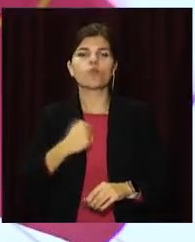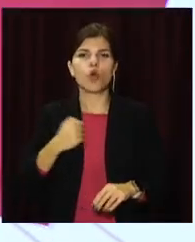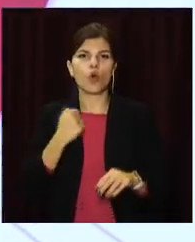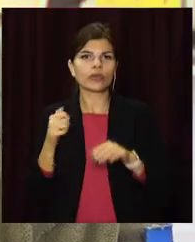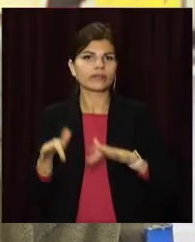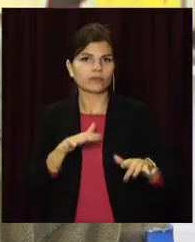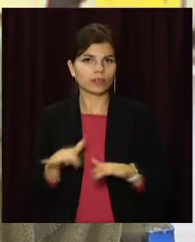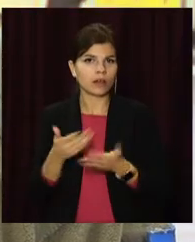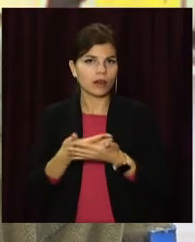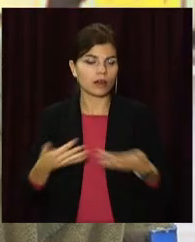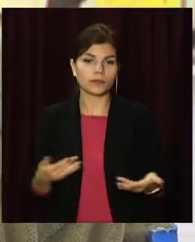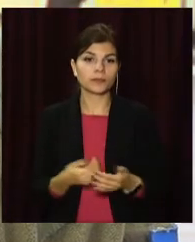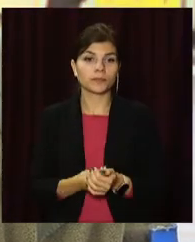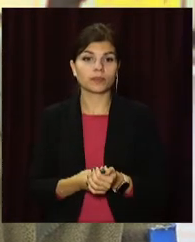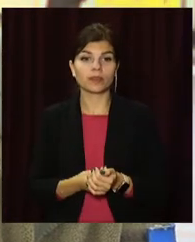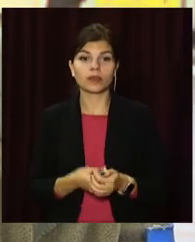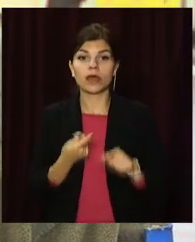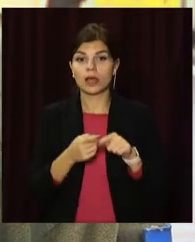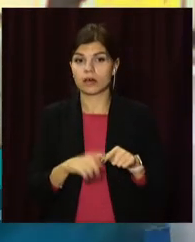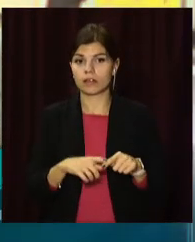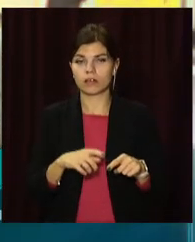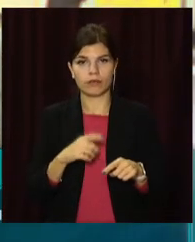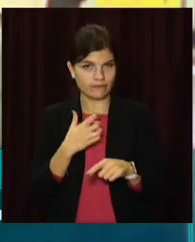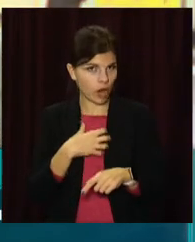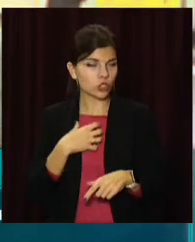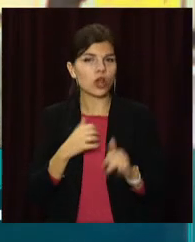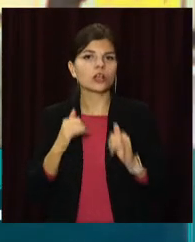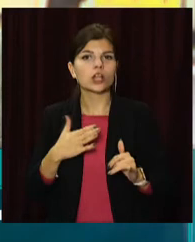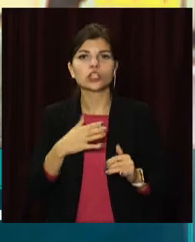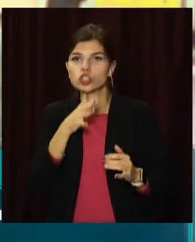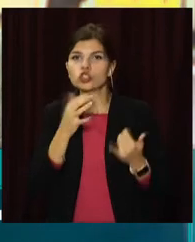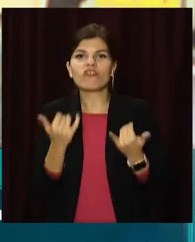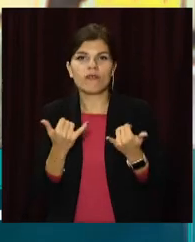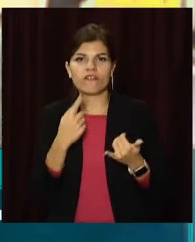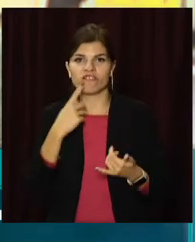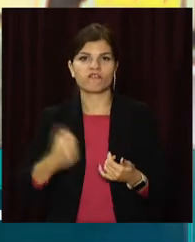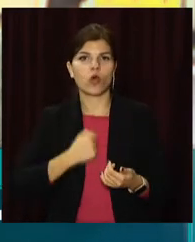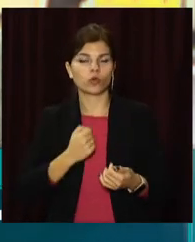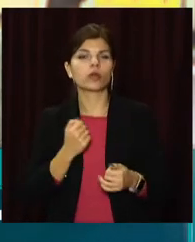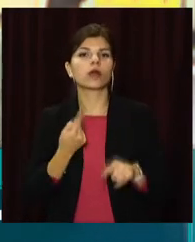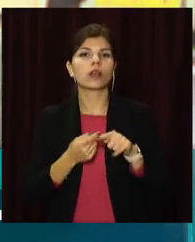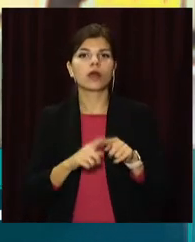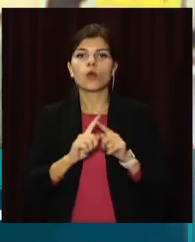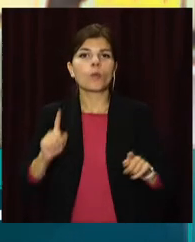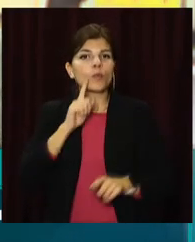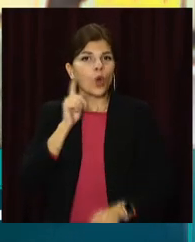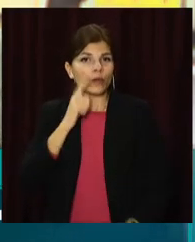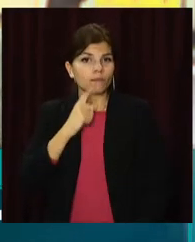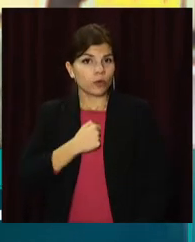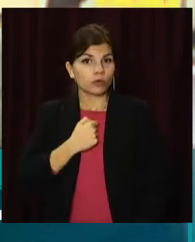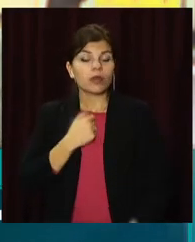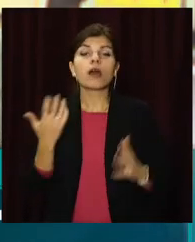сході держави. Це надважливо для сучасного воїна, особливо це важливо для молодих воїнів,